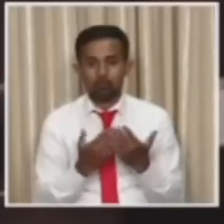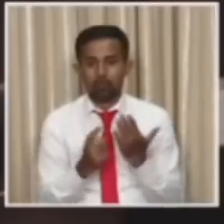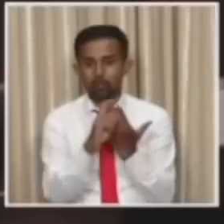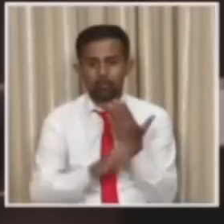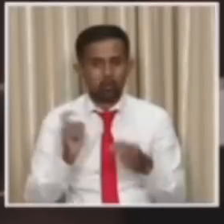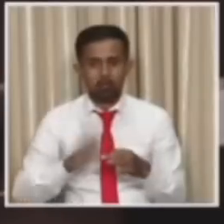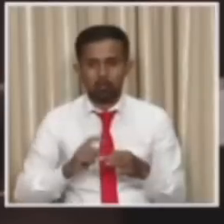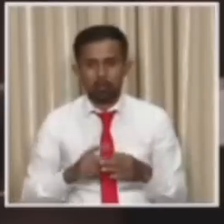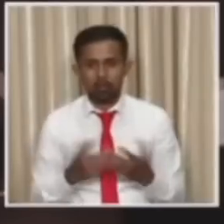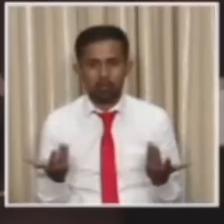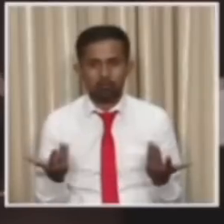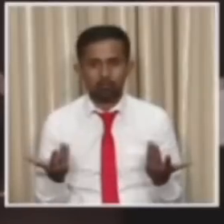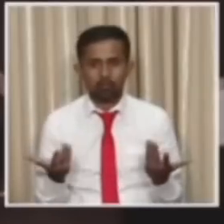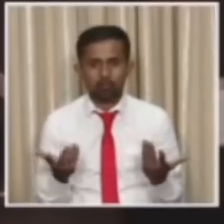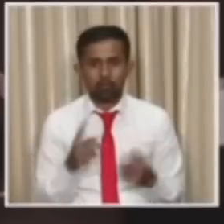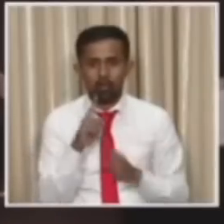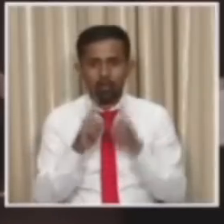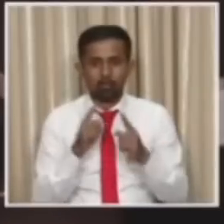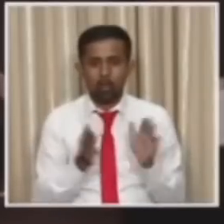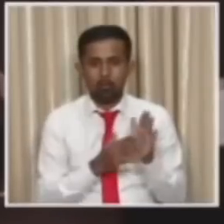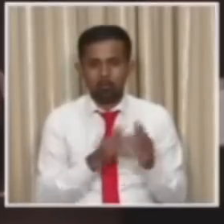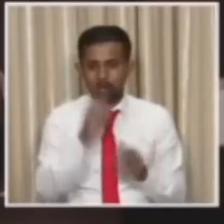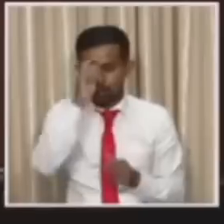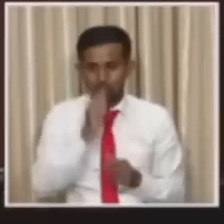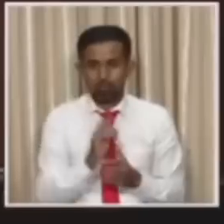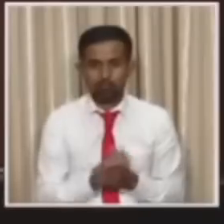Kila. Chandigang and Katakarno and Mahinda Namatuma